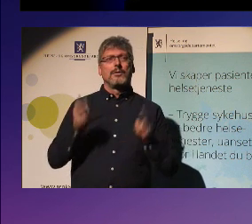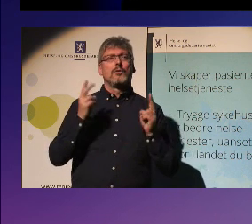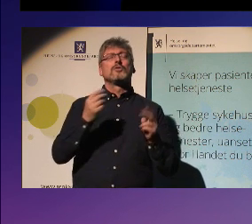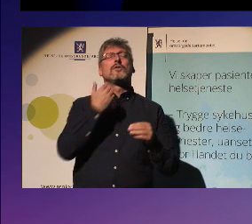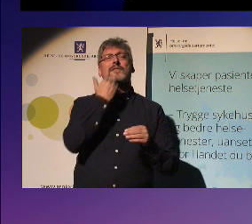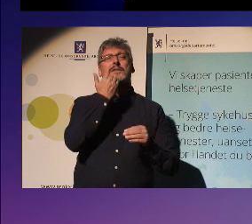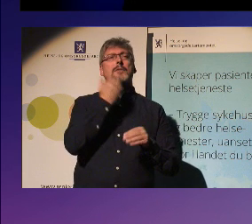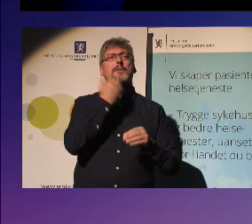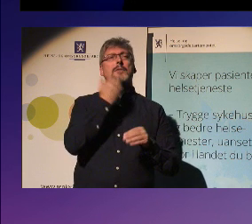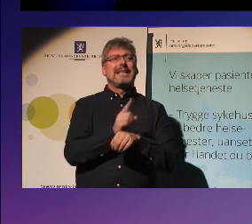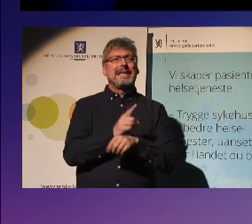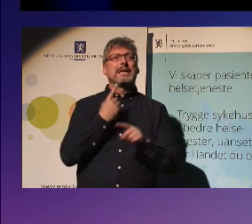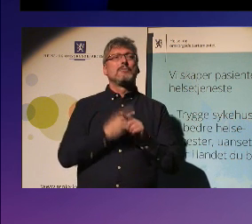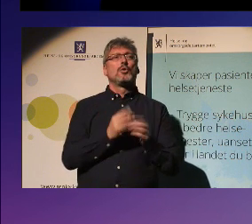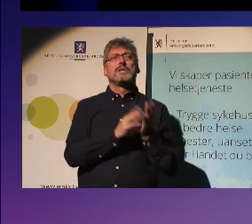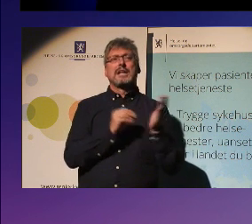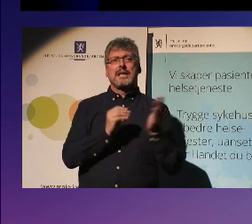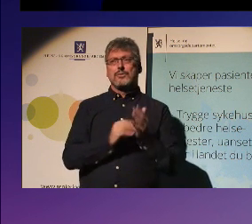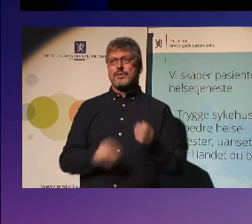ressurser.